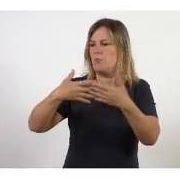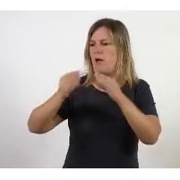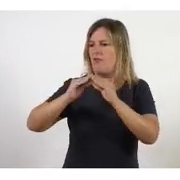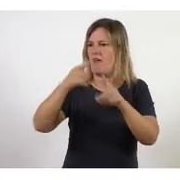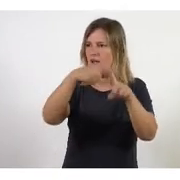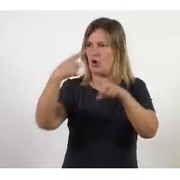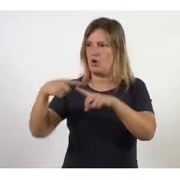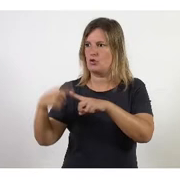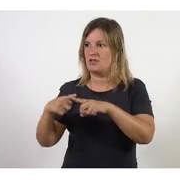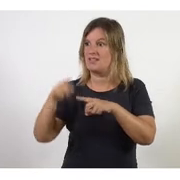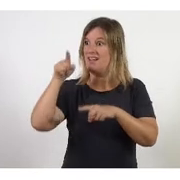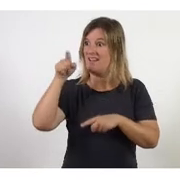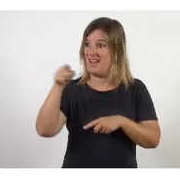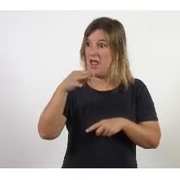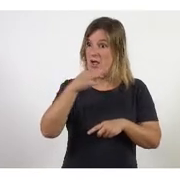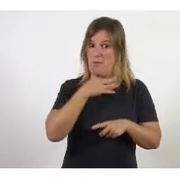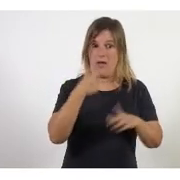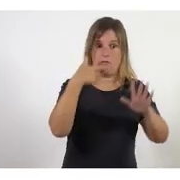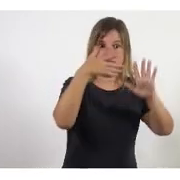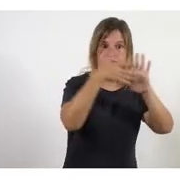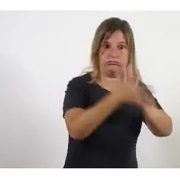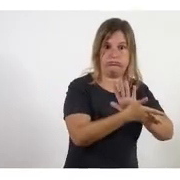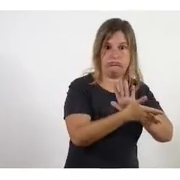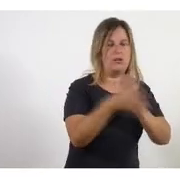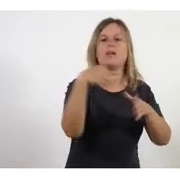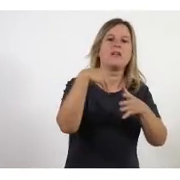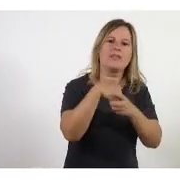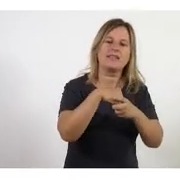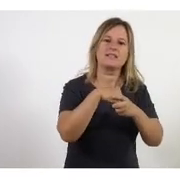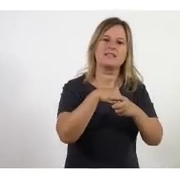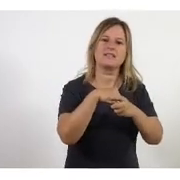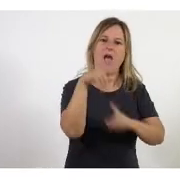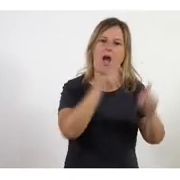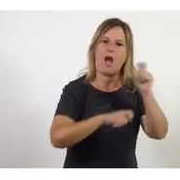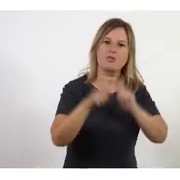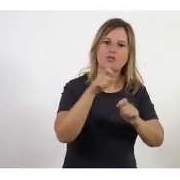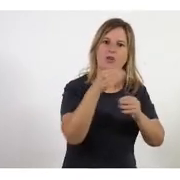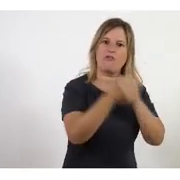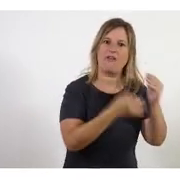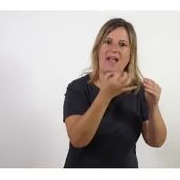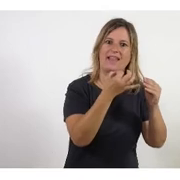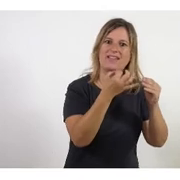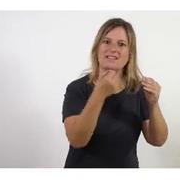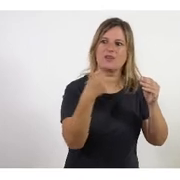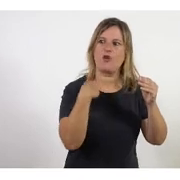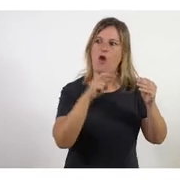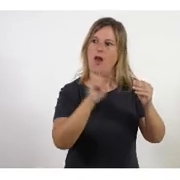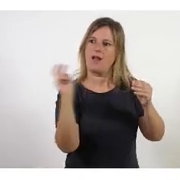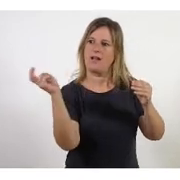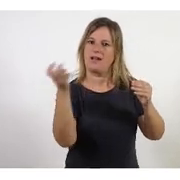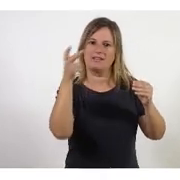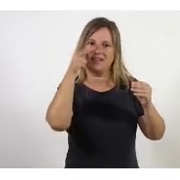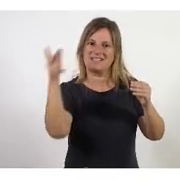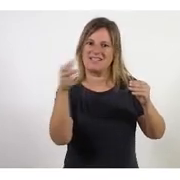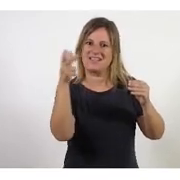àudio on ell explica l'activitat, per exemple, el que fa l'associació, el que fa l'entitat, col·loquem les imatges de recurs, ara veurem com